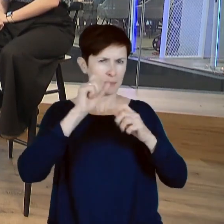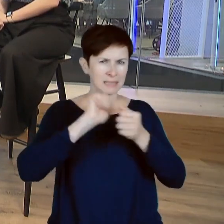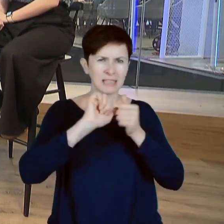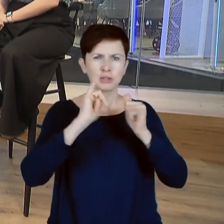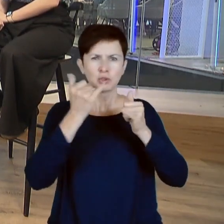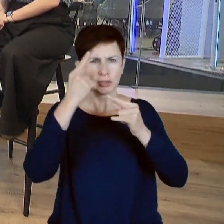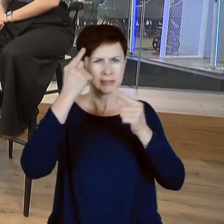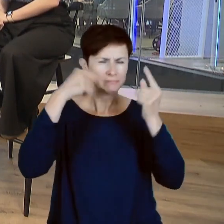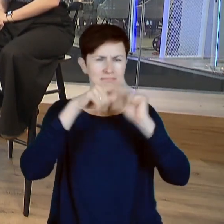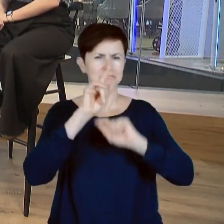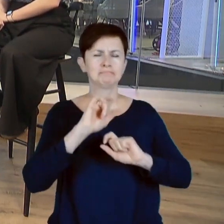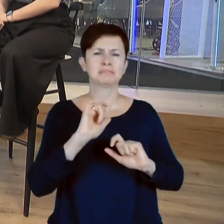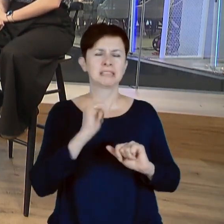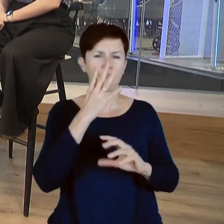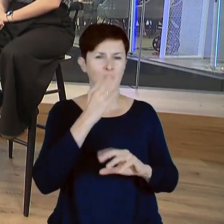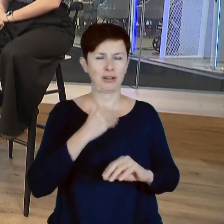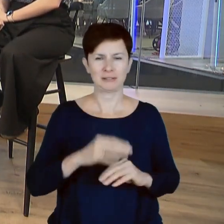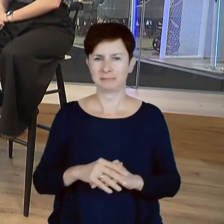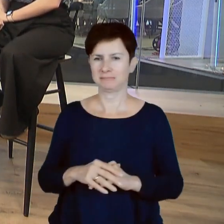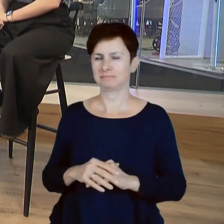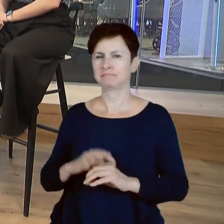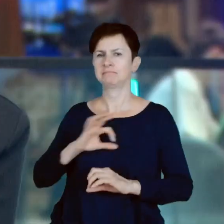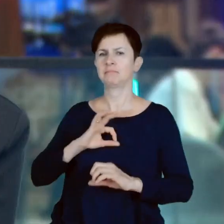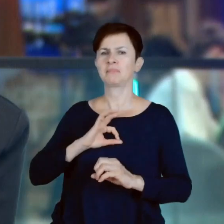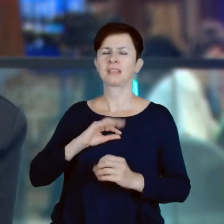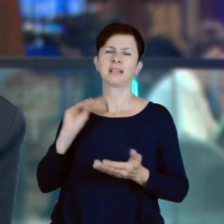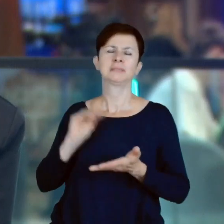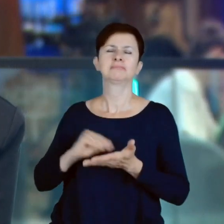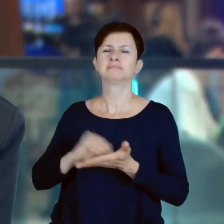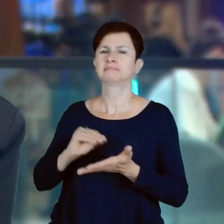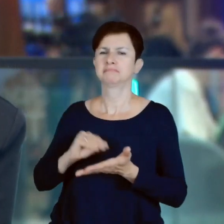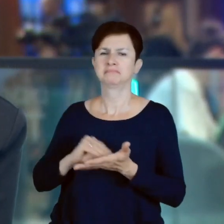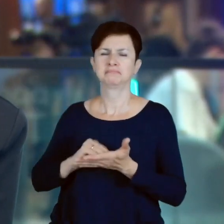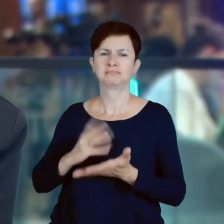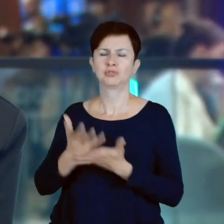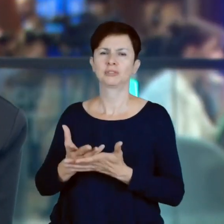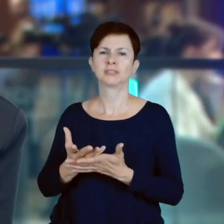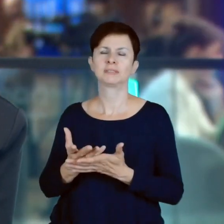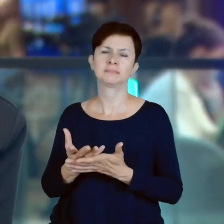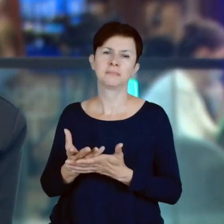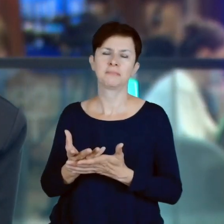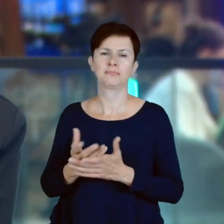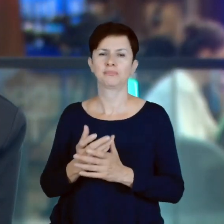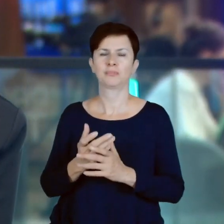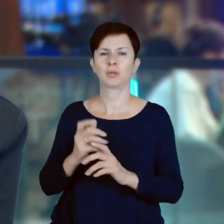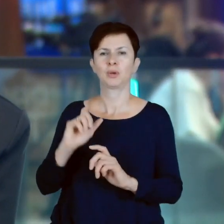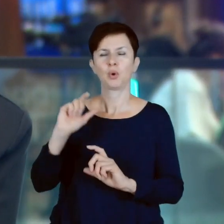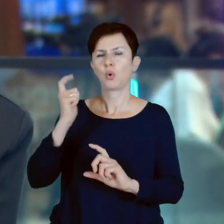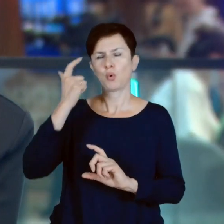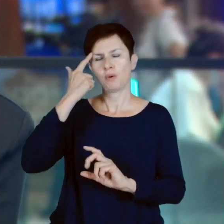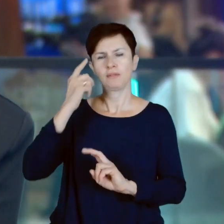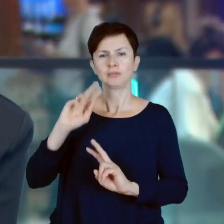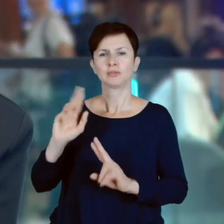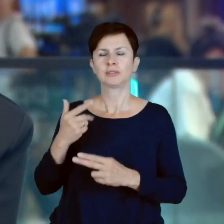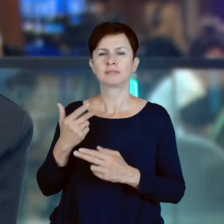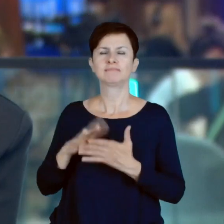wyrabiamy sobie nawyk? Nawyki są zachowaniem głównie adaptacyjnym, szczerze powiedziawszy, ponieważ są to zachowania,